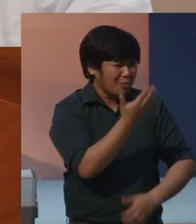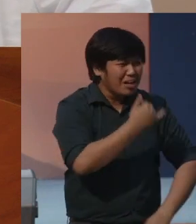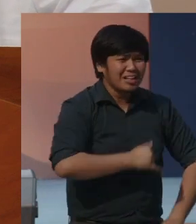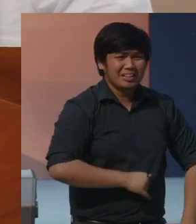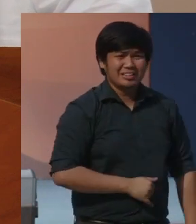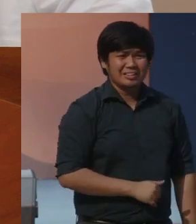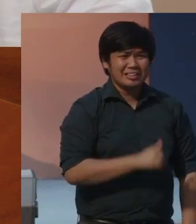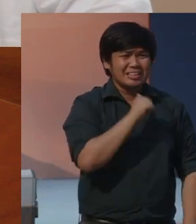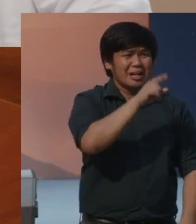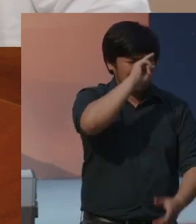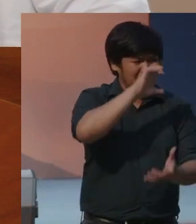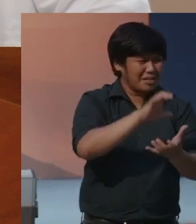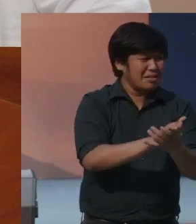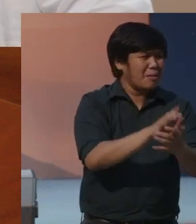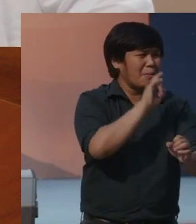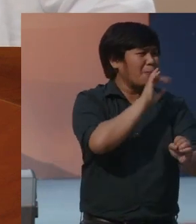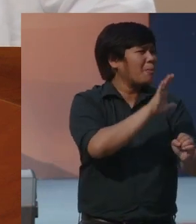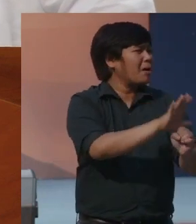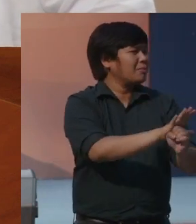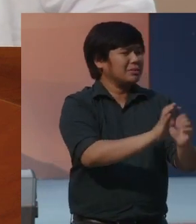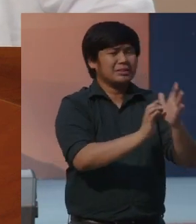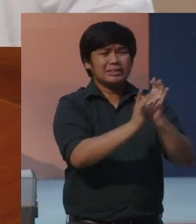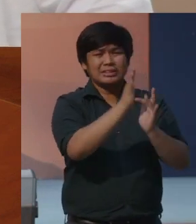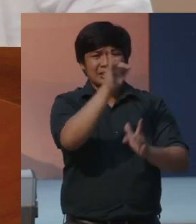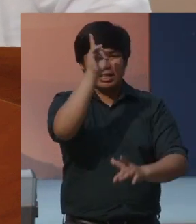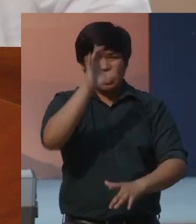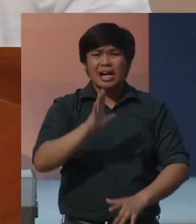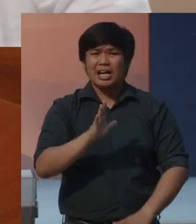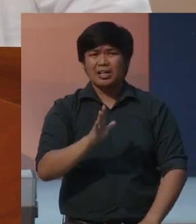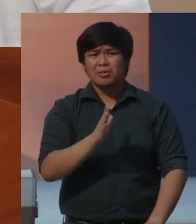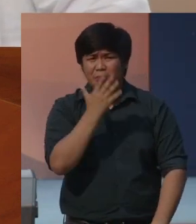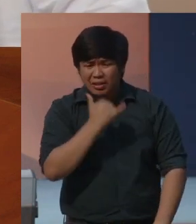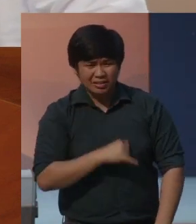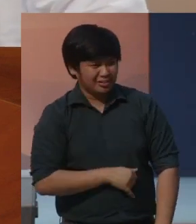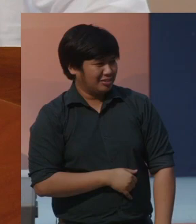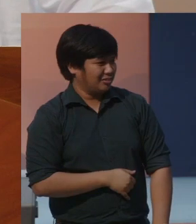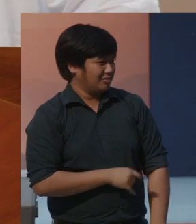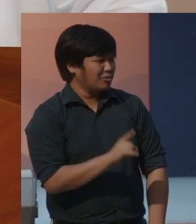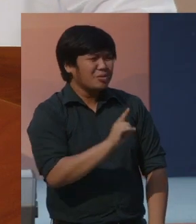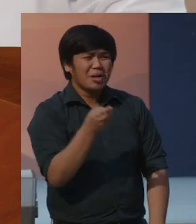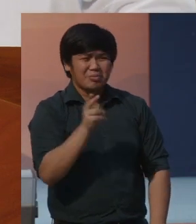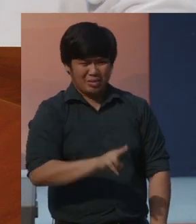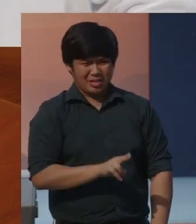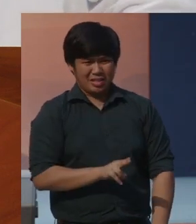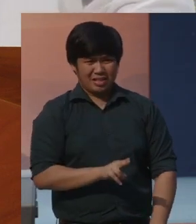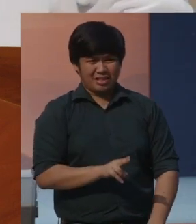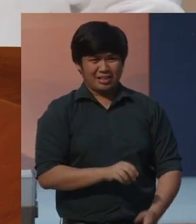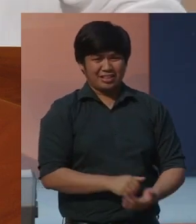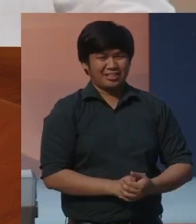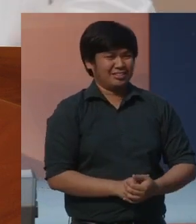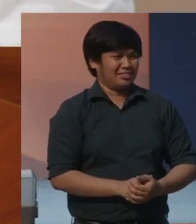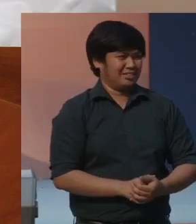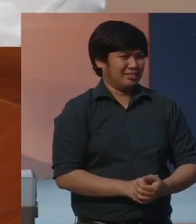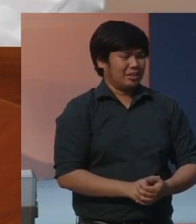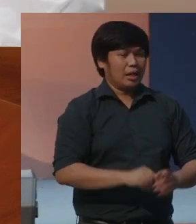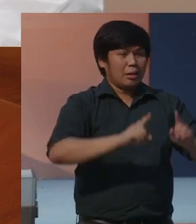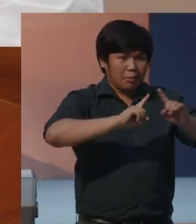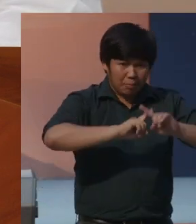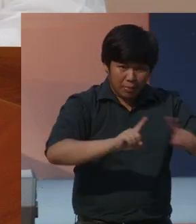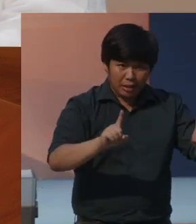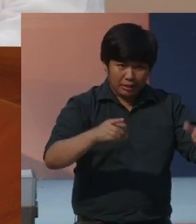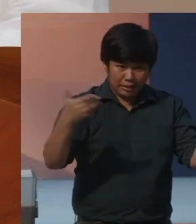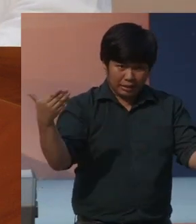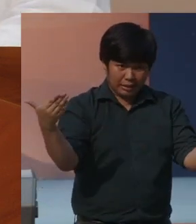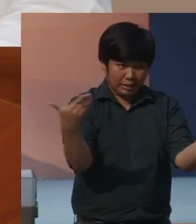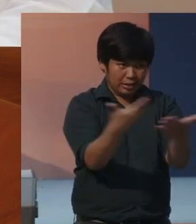ng Panginoon na sila ay dadalhin sa lupang pangako. Ngayon na may isang bagong henerasyon